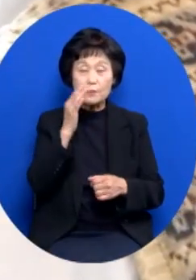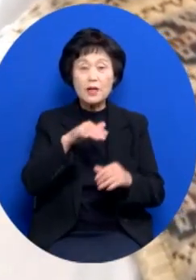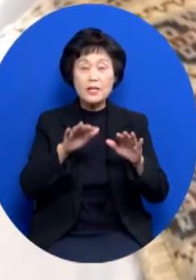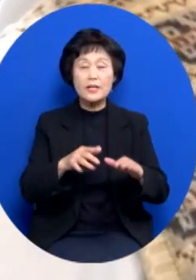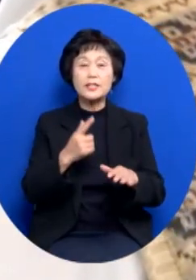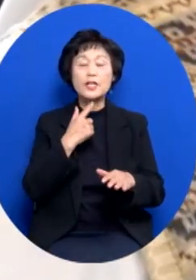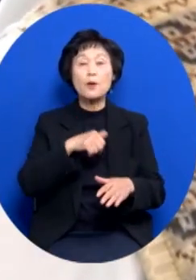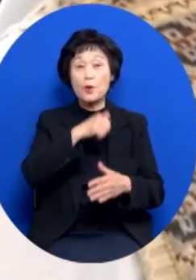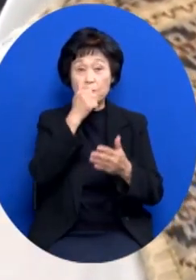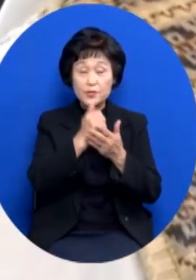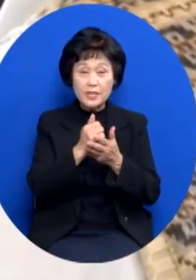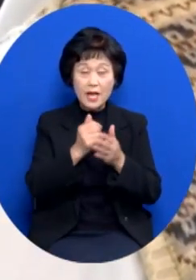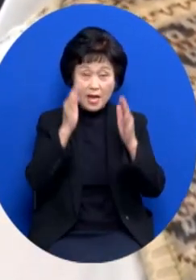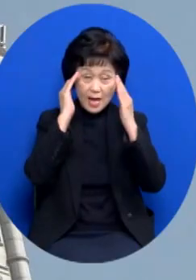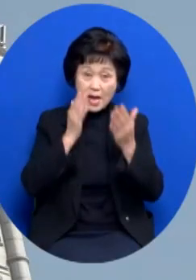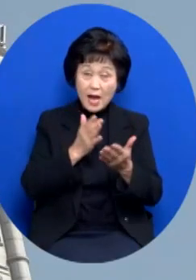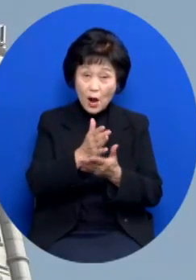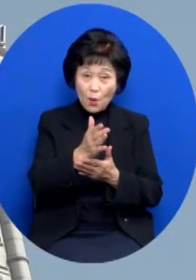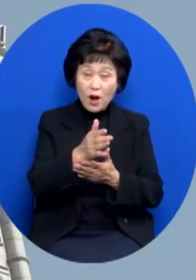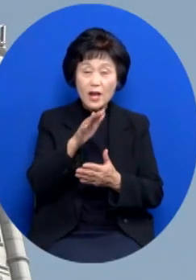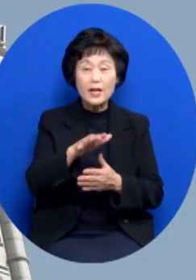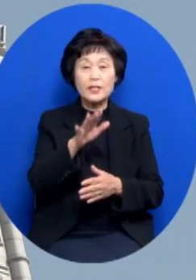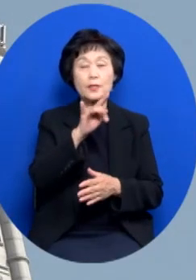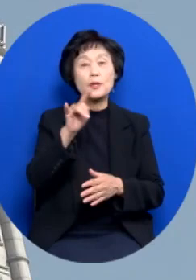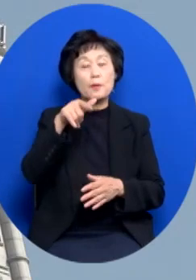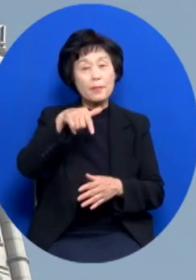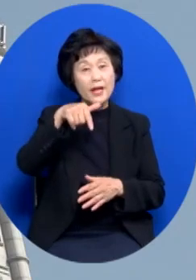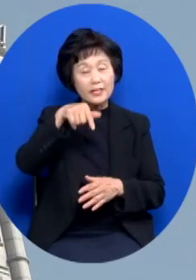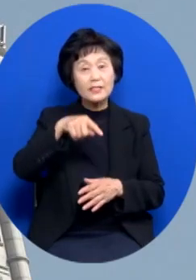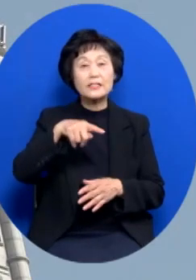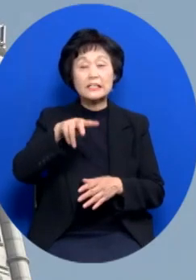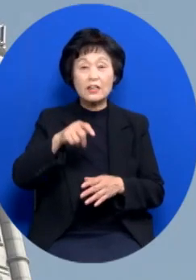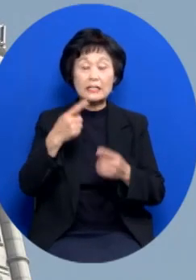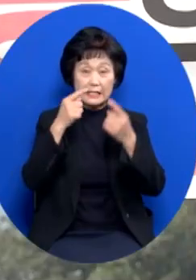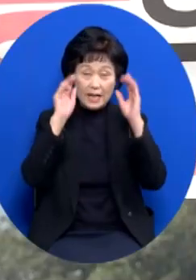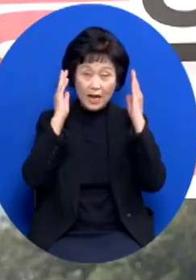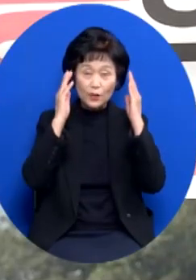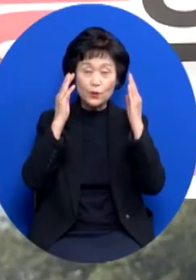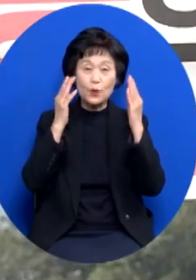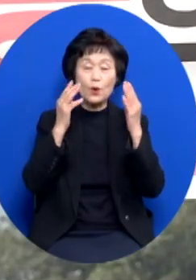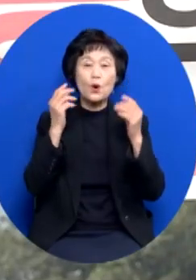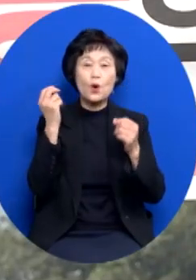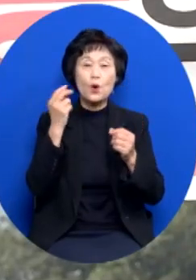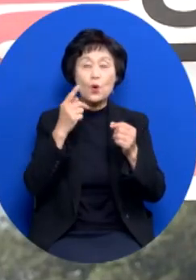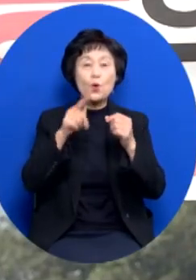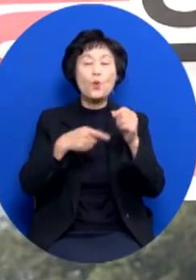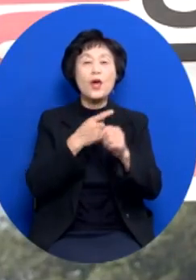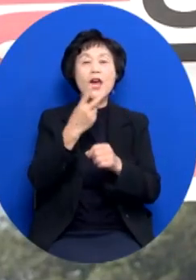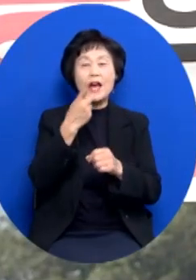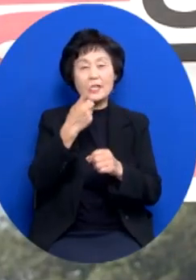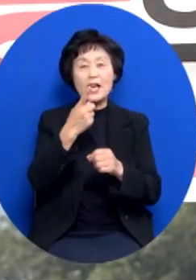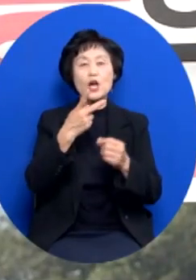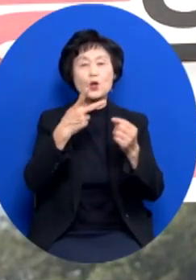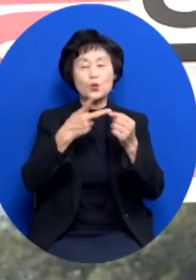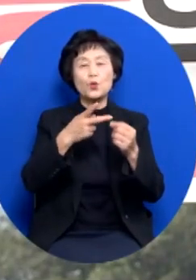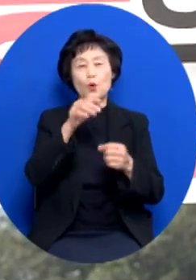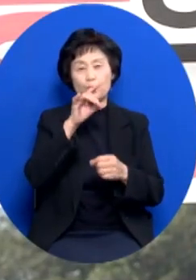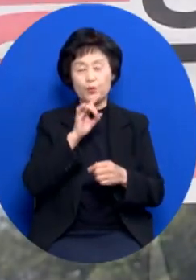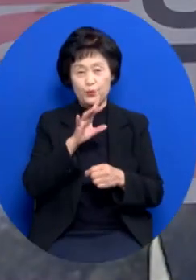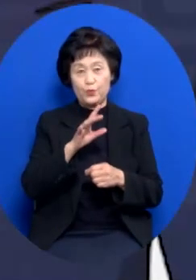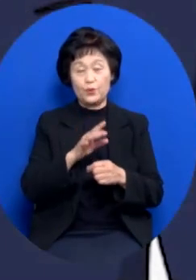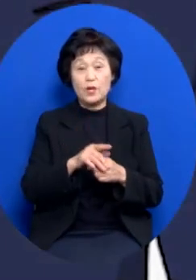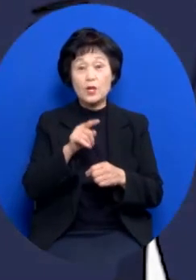관련 전공이 있는 국내 대학교는 백석대학교를 포함해 두 곳에 불과합니다. 교정 분야 전문가들은 기독교적 세계관